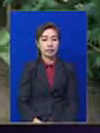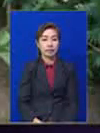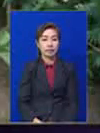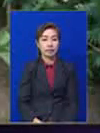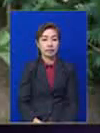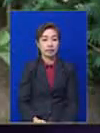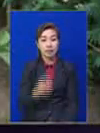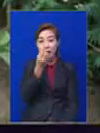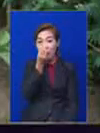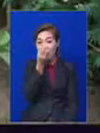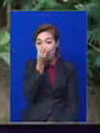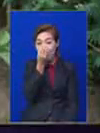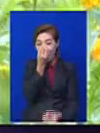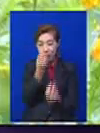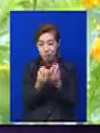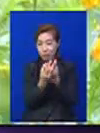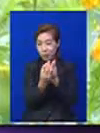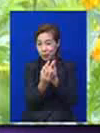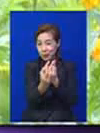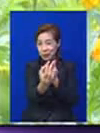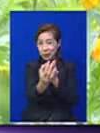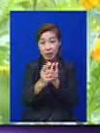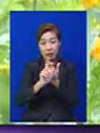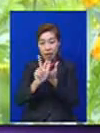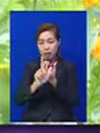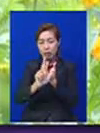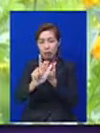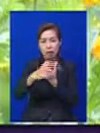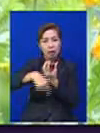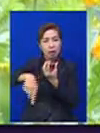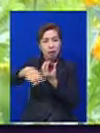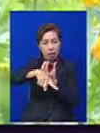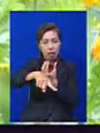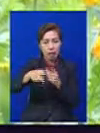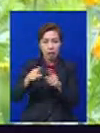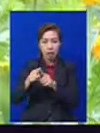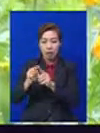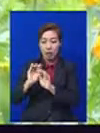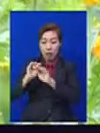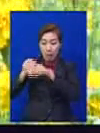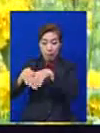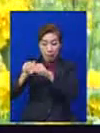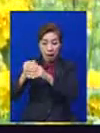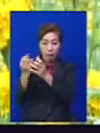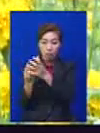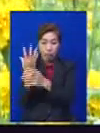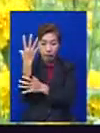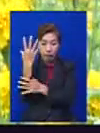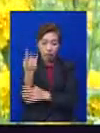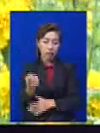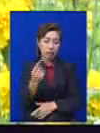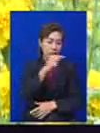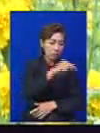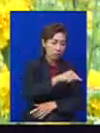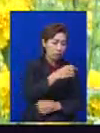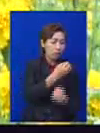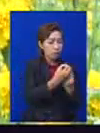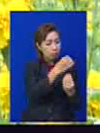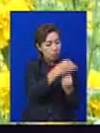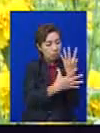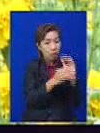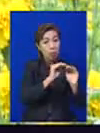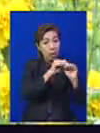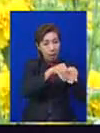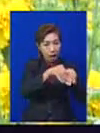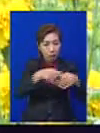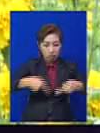แนวต้นดอกดาวเรืองสีสันสดใสที่ปลูกขั้นกลางระหว่างแปลงปลูกมะพร้าวน้ำหอมของชาวบ้านในตำบลเขาพนมอำเภอเ